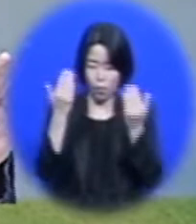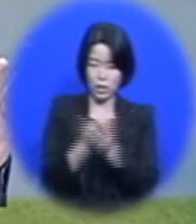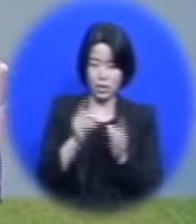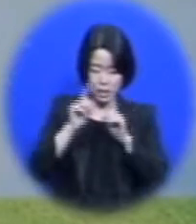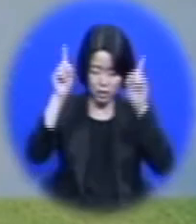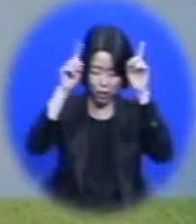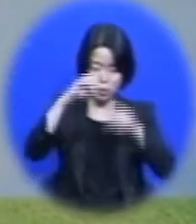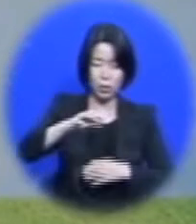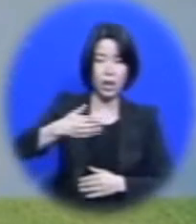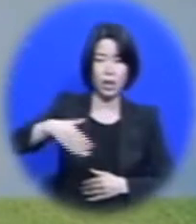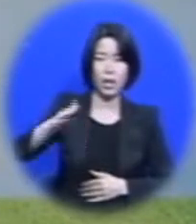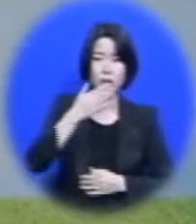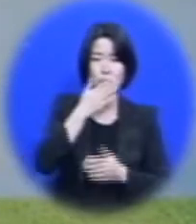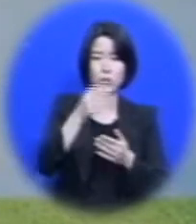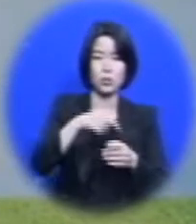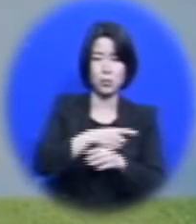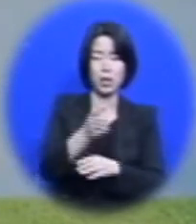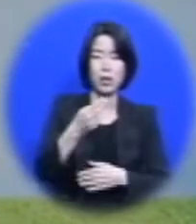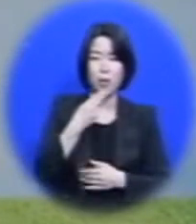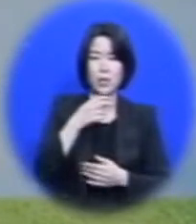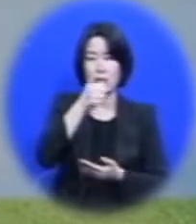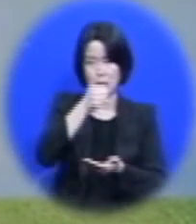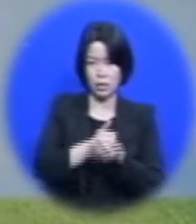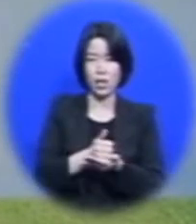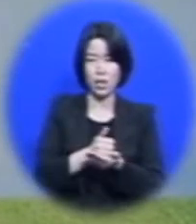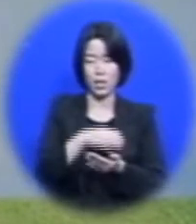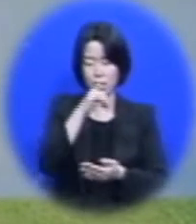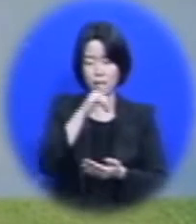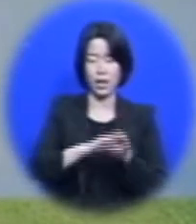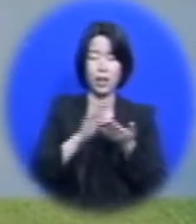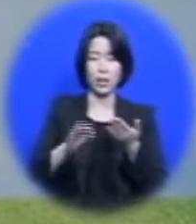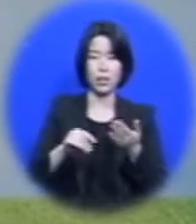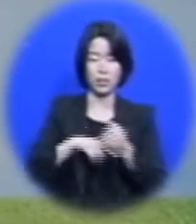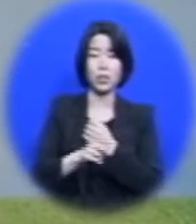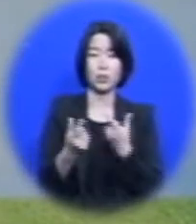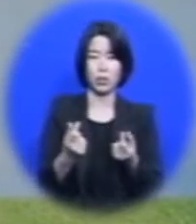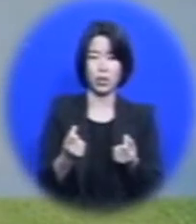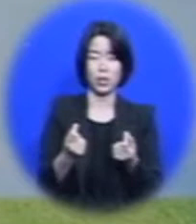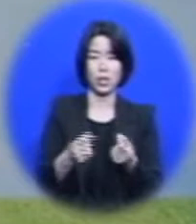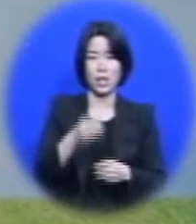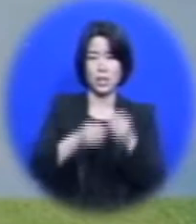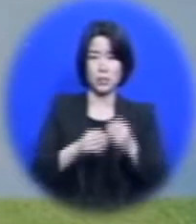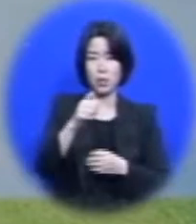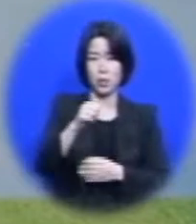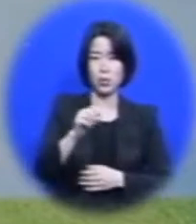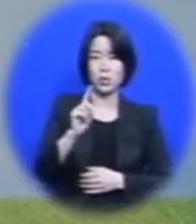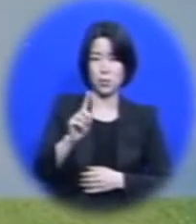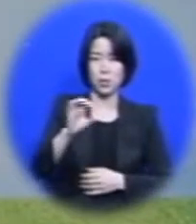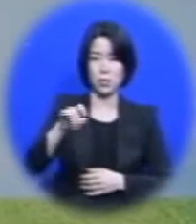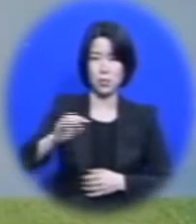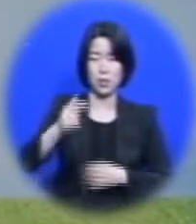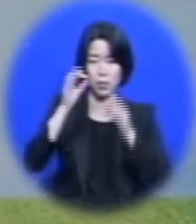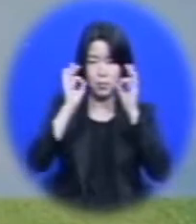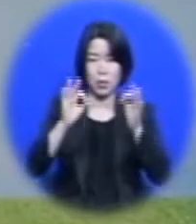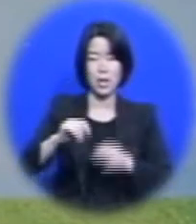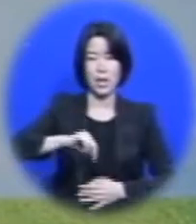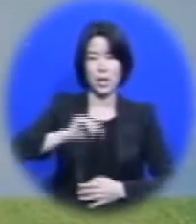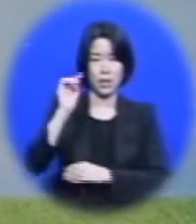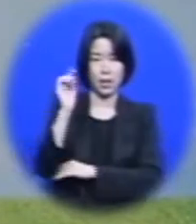갈 수밖에 없는 바로 그 죄를 지었다. 이런 뜻이에요. 시편 51편에 보면은 다윗이 자기